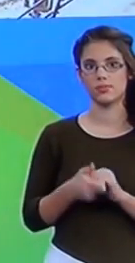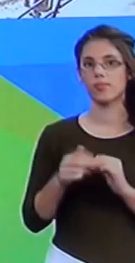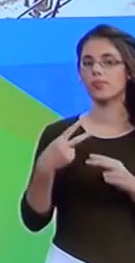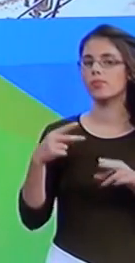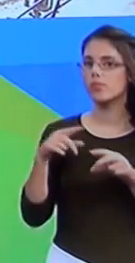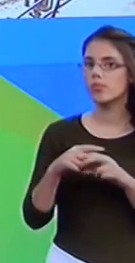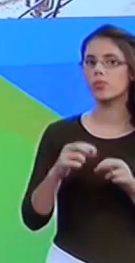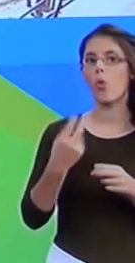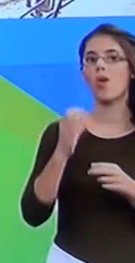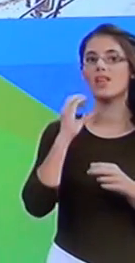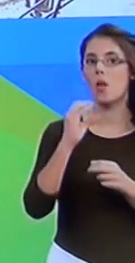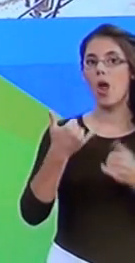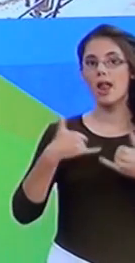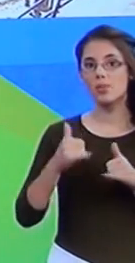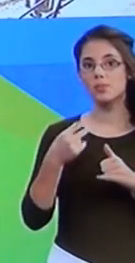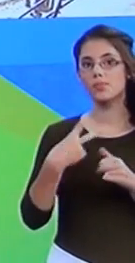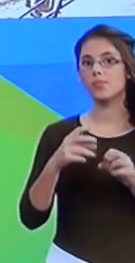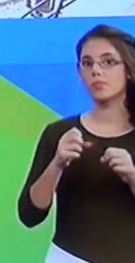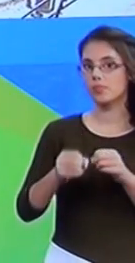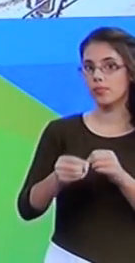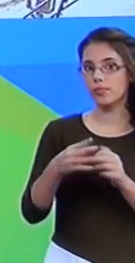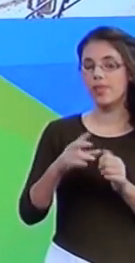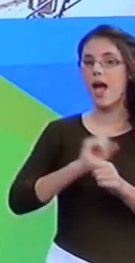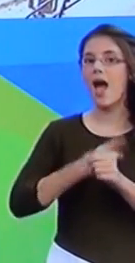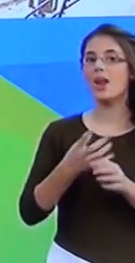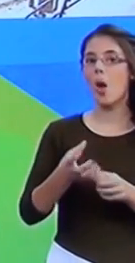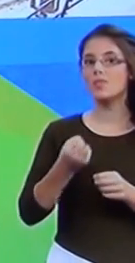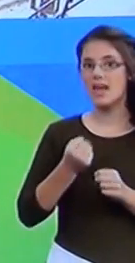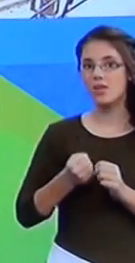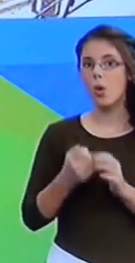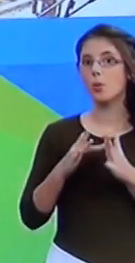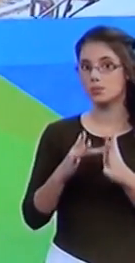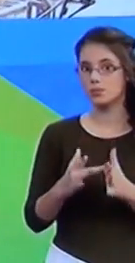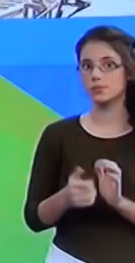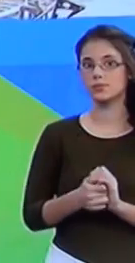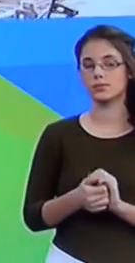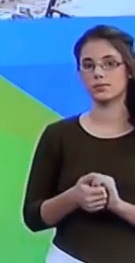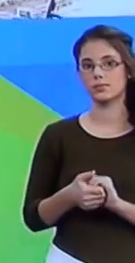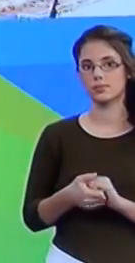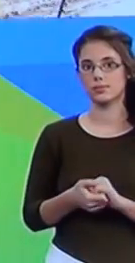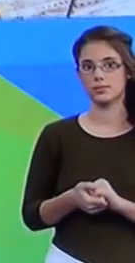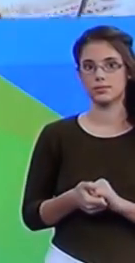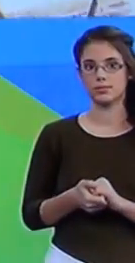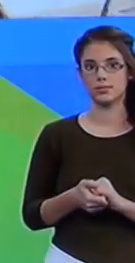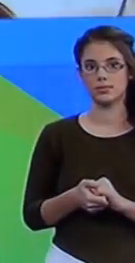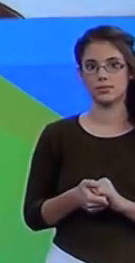Ahhoz, hogy a villamos elinduljon, fel kell engednünk az áramszedőt. Megmutatod? Természetesen.